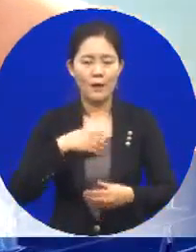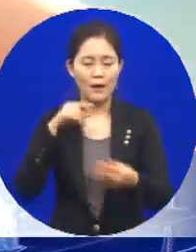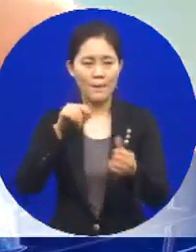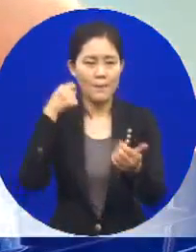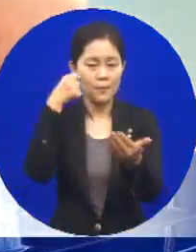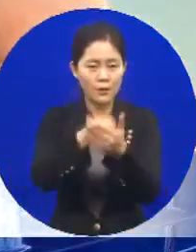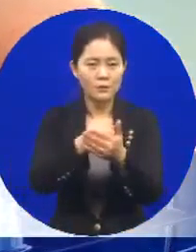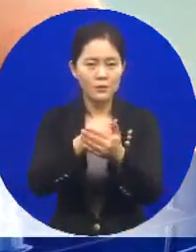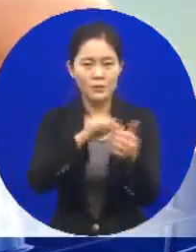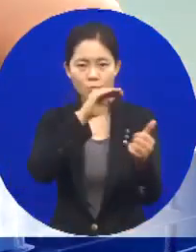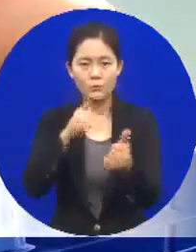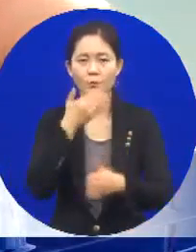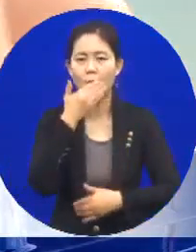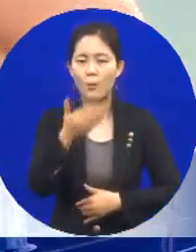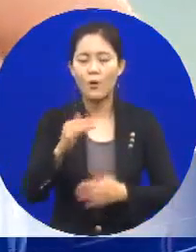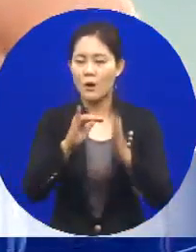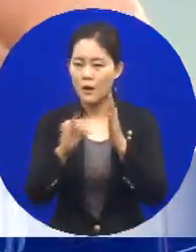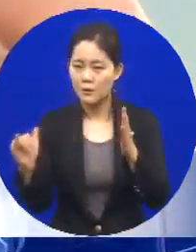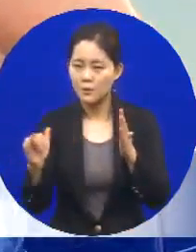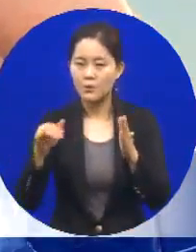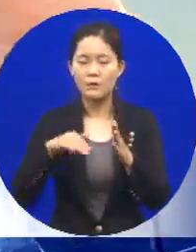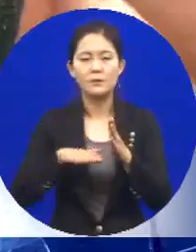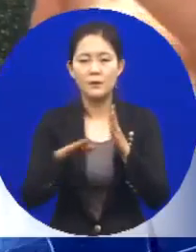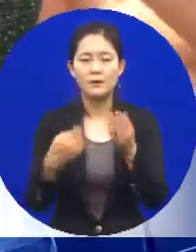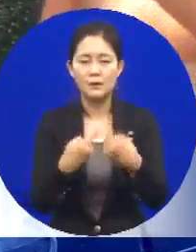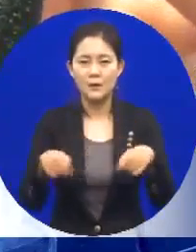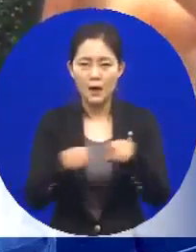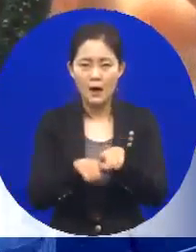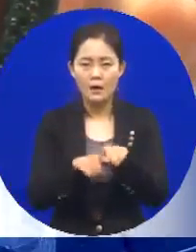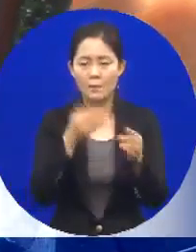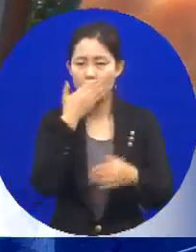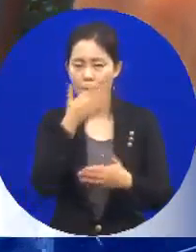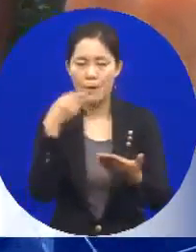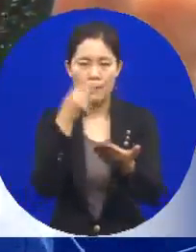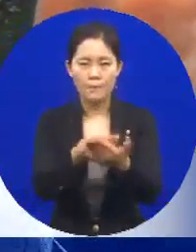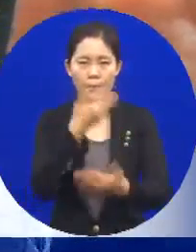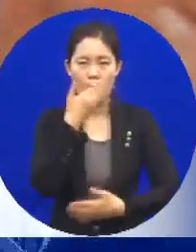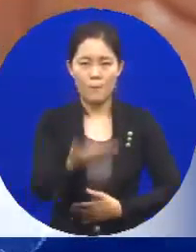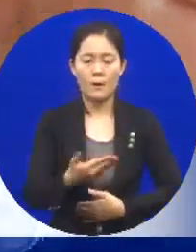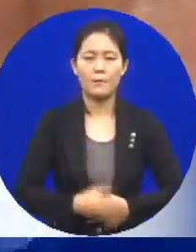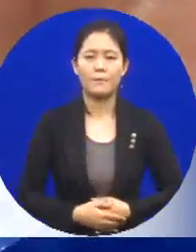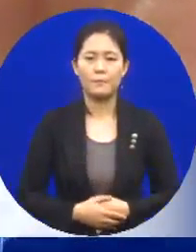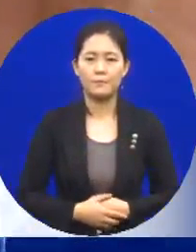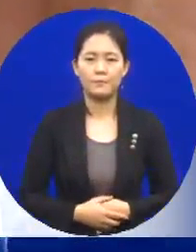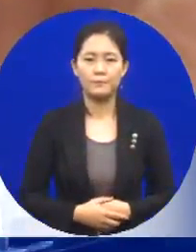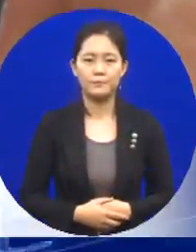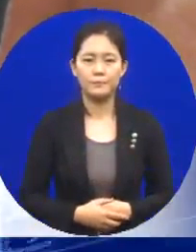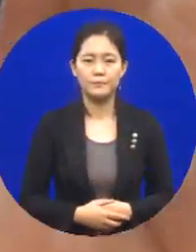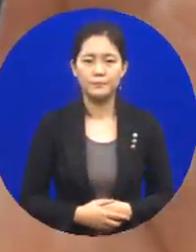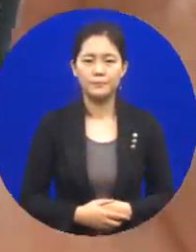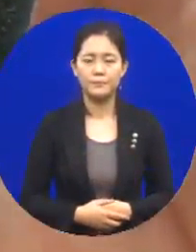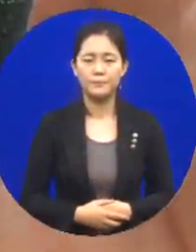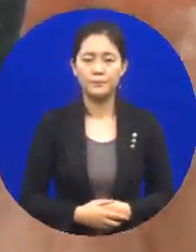차량을 지정 호출할 수 있고 가족이나 지인의 전화번호를 입력하면 승차부터 하차까지 차량 정보를 실시간 전송해